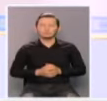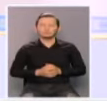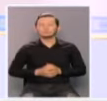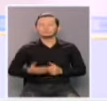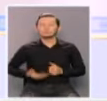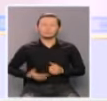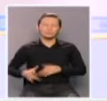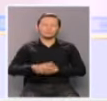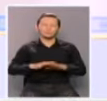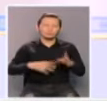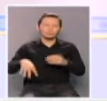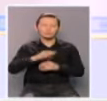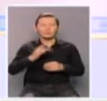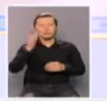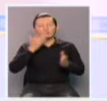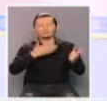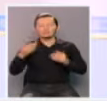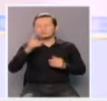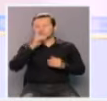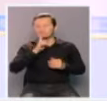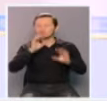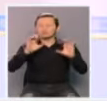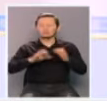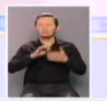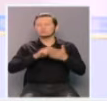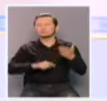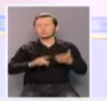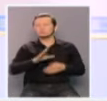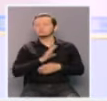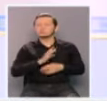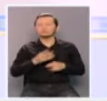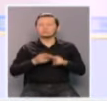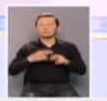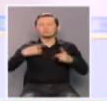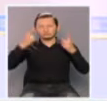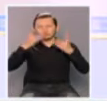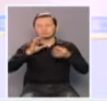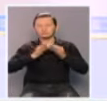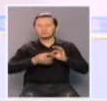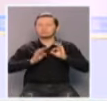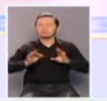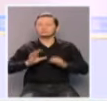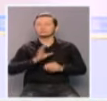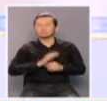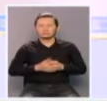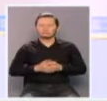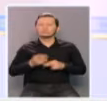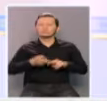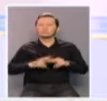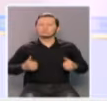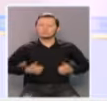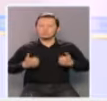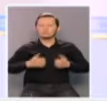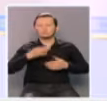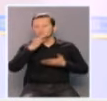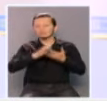Жители сельской местности не всегда правильно понимают законные аспекты некоторых вопросов. Мы разъяснили новые изменения в законах. Постарались ответить на